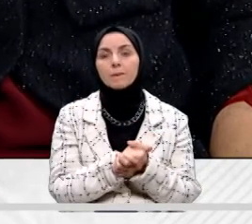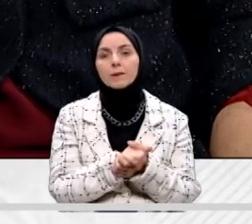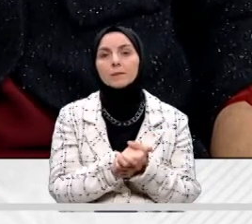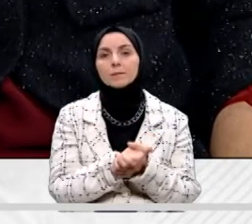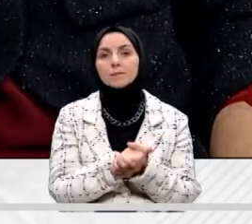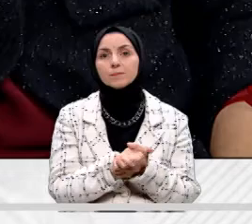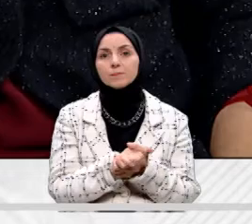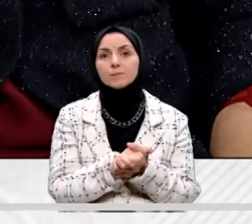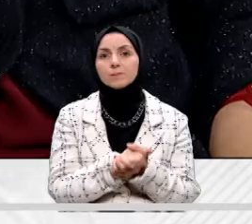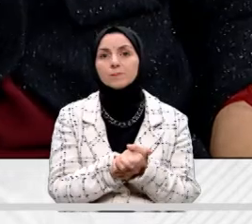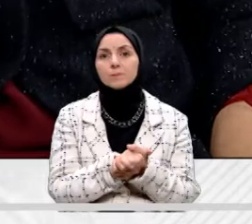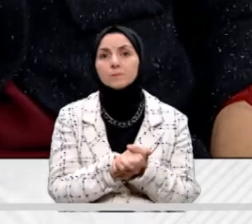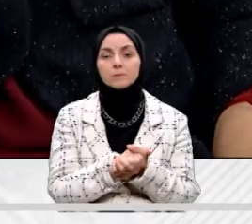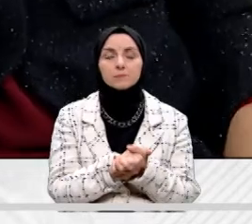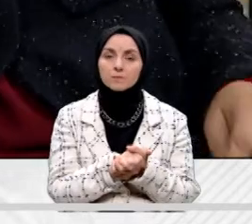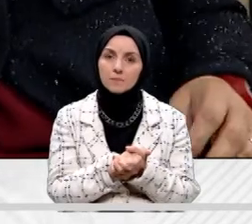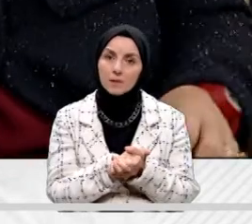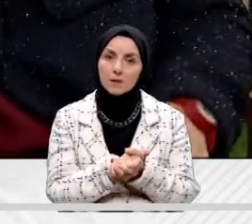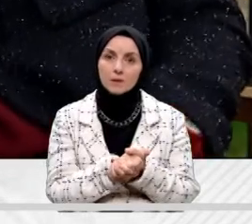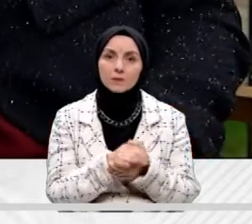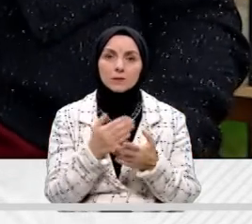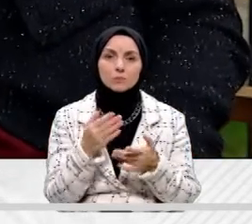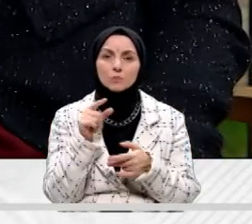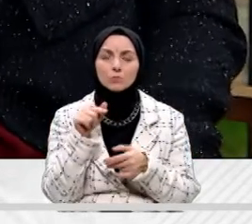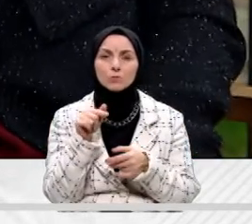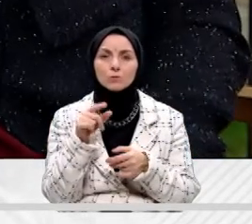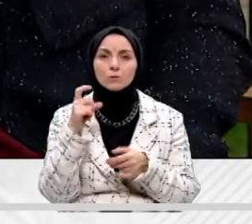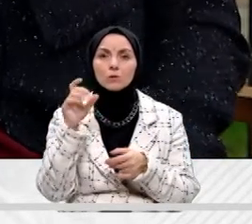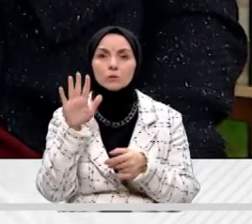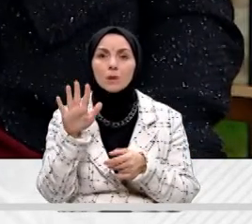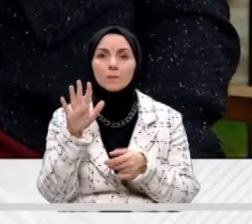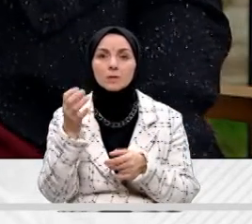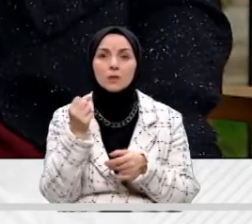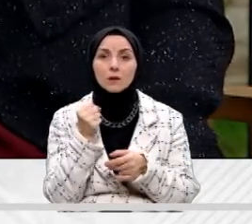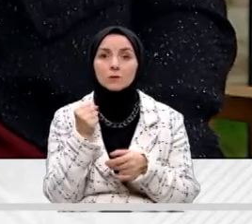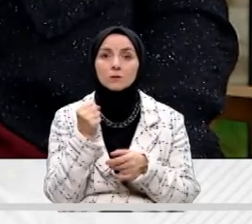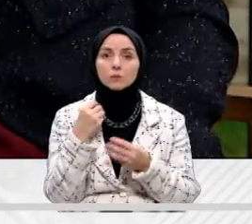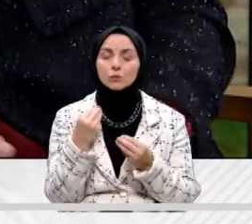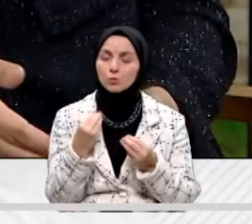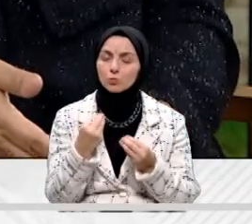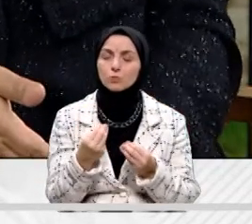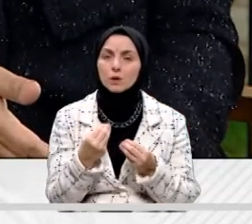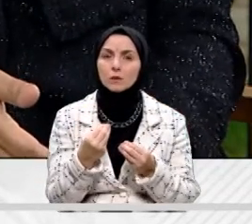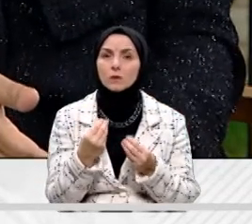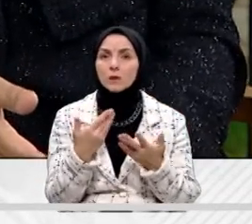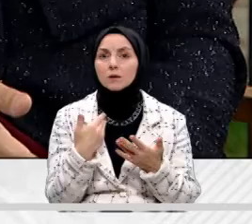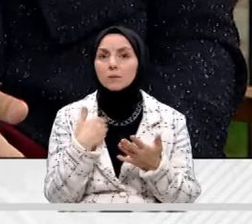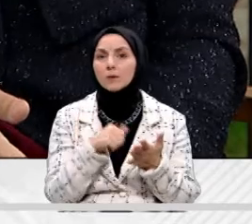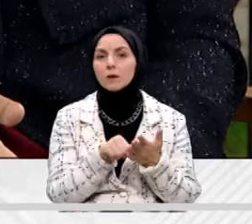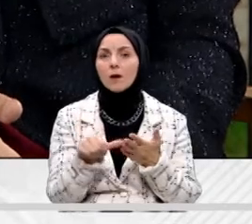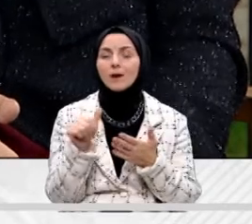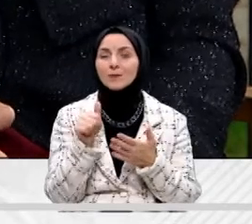öyle bir şey tebrikli falan yok orada Gel bakalım Anneciğim şimdi 95'i aldı Aferin Çok güzel tamam bu kadar alacaksın yani her gün ben yemek yapıyorum bana